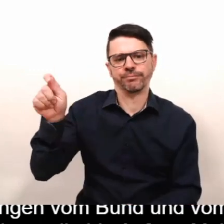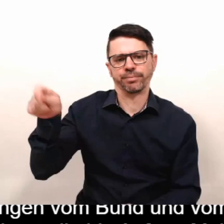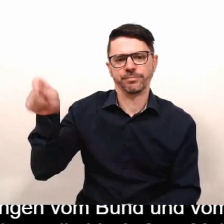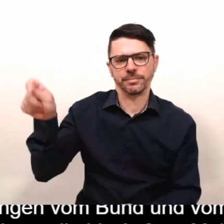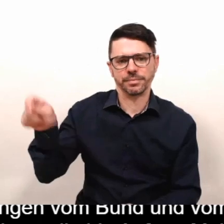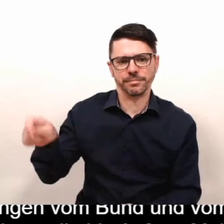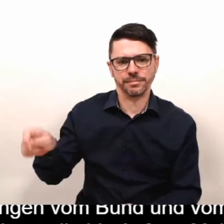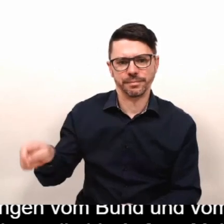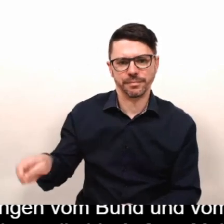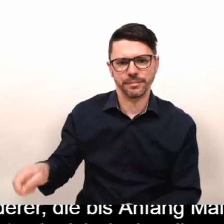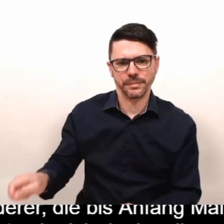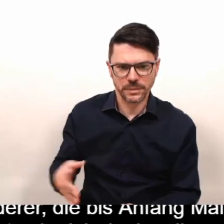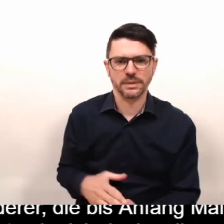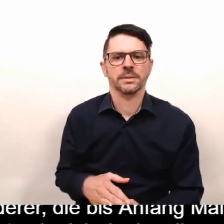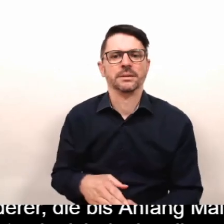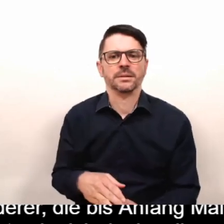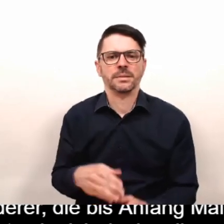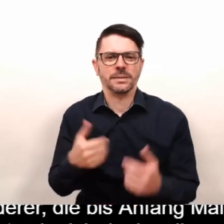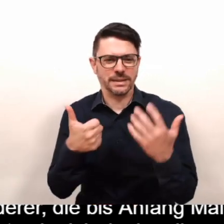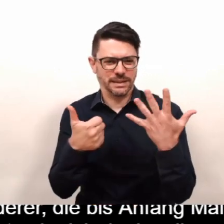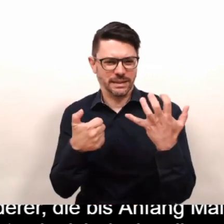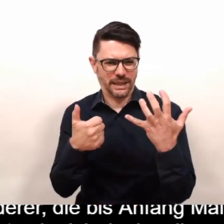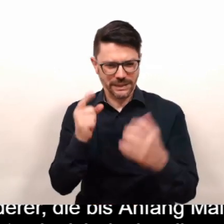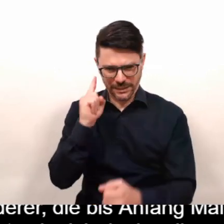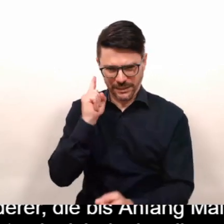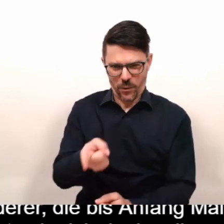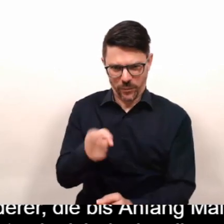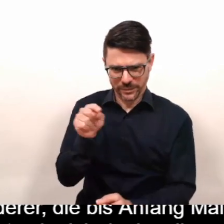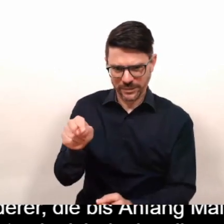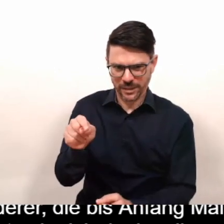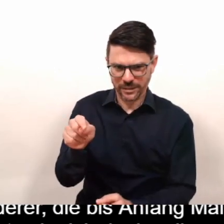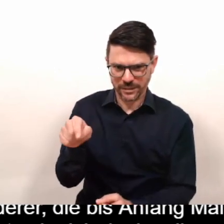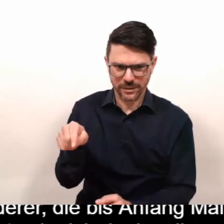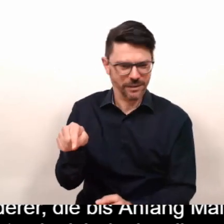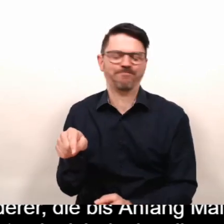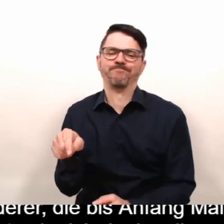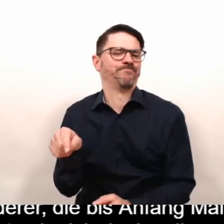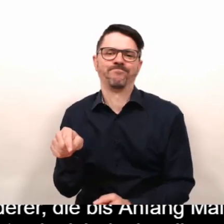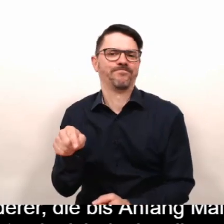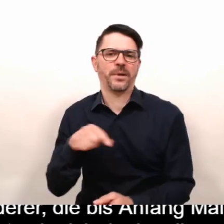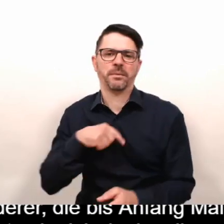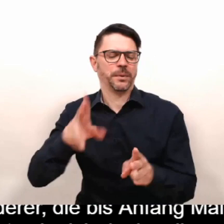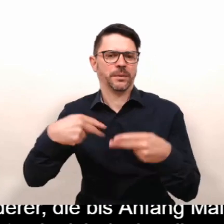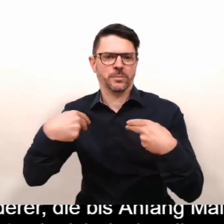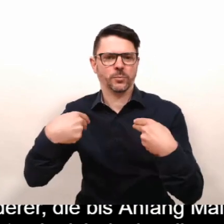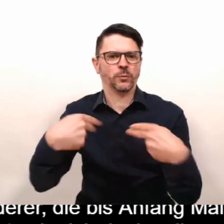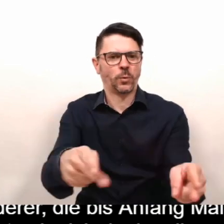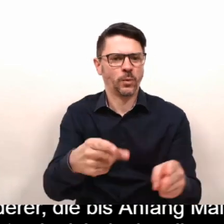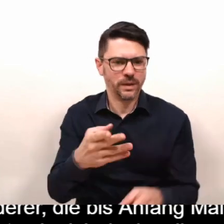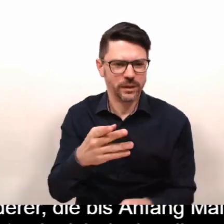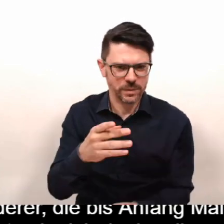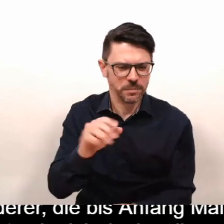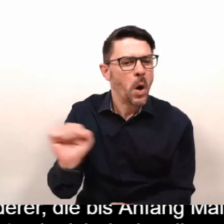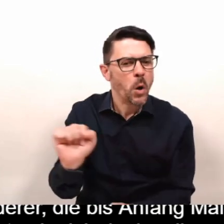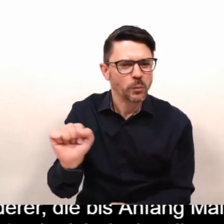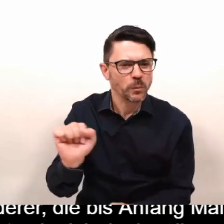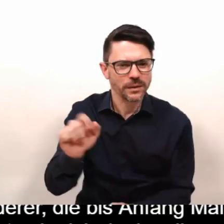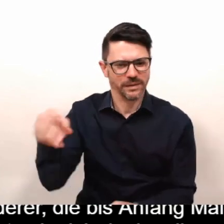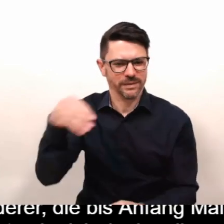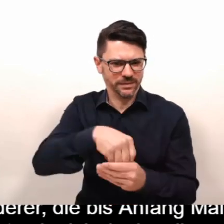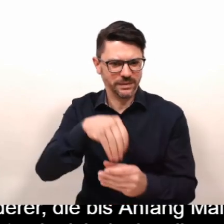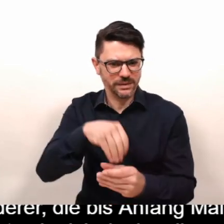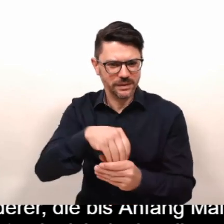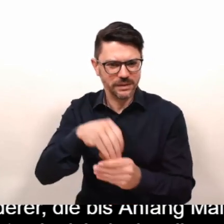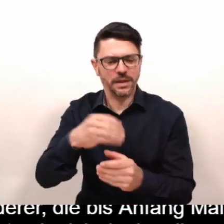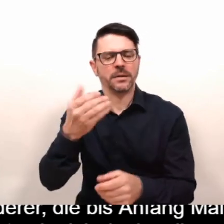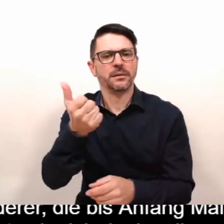Menschen gestellt wurden, die keinen Anspruch auf diese Soforthilfe haben. Und da scheiden sich eben jetzt die Geister. Und ich versuche, das